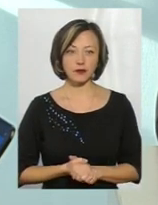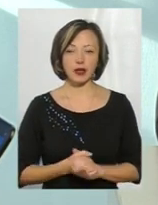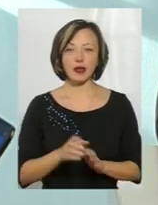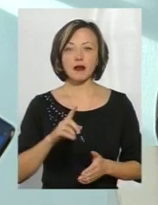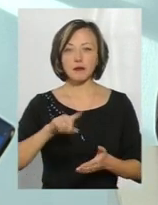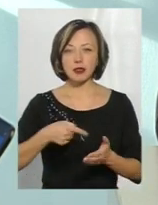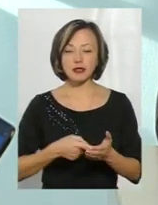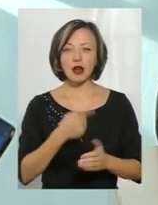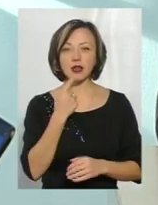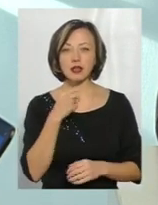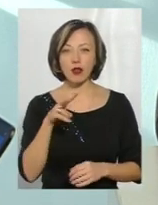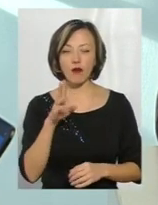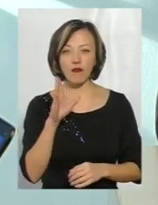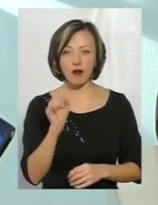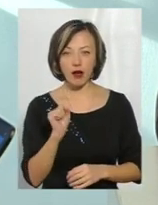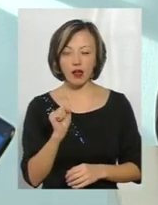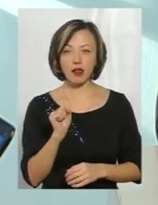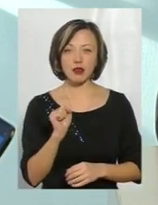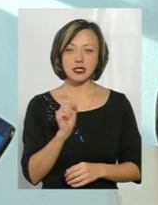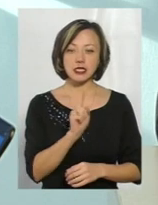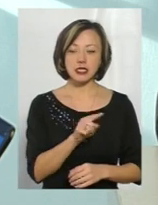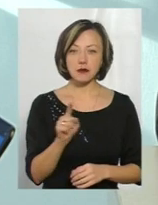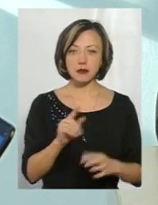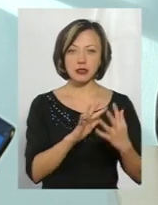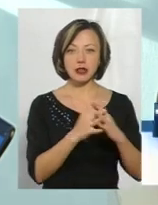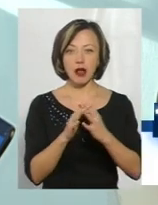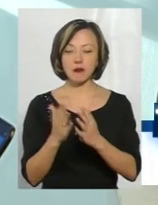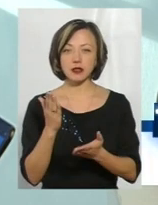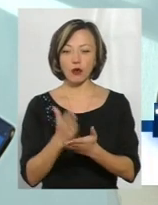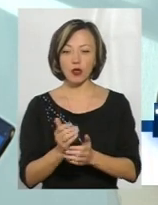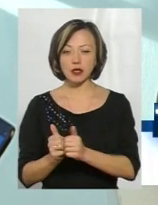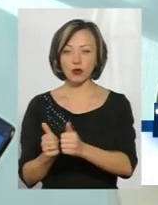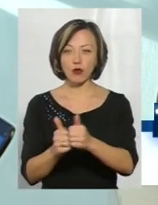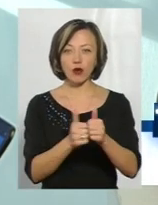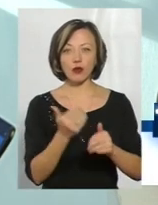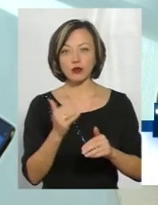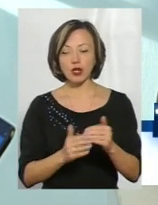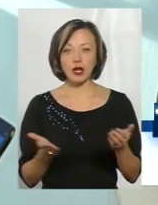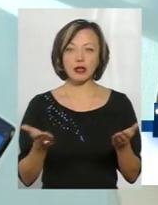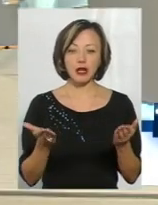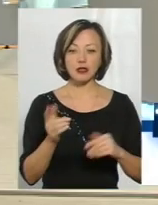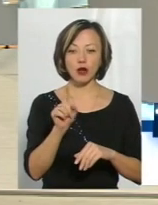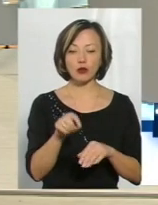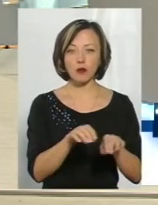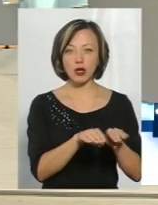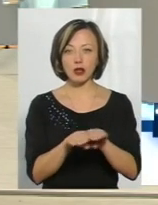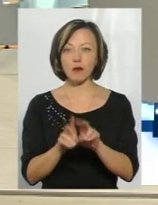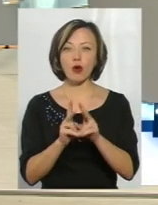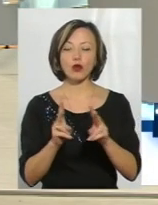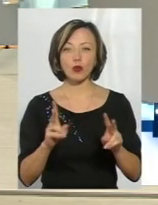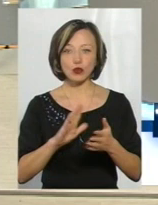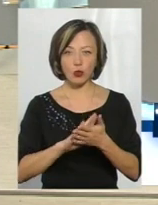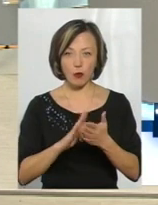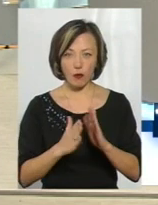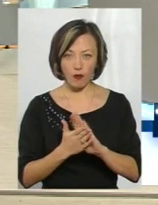Красилова як міста з тими селами, які знаходяться довкола? Тобто вже десь на тому етапі хтось